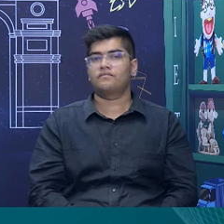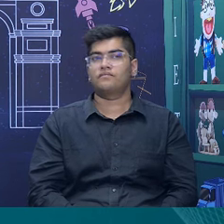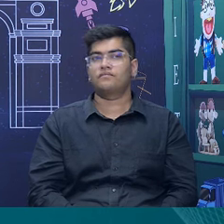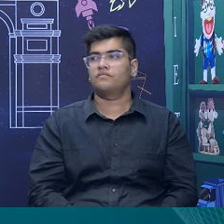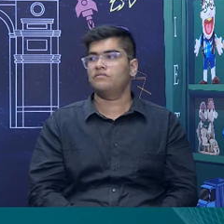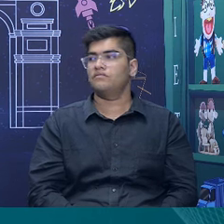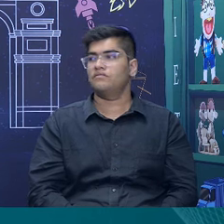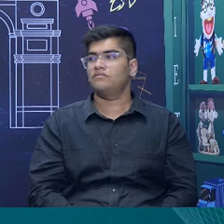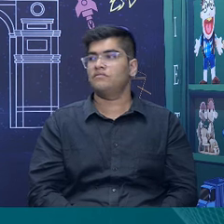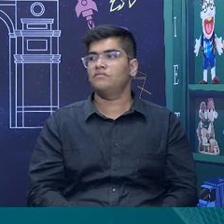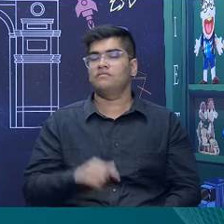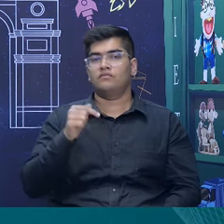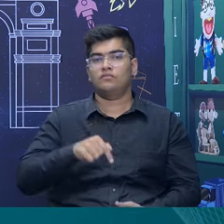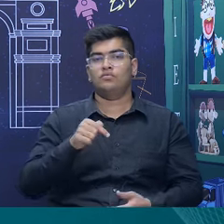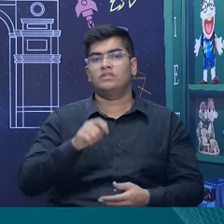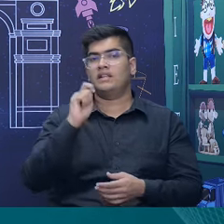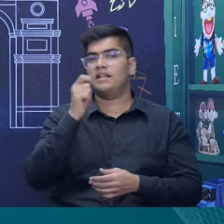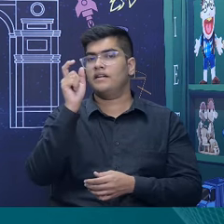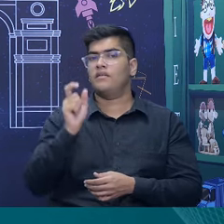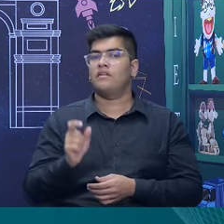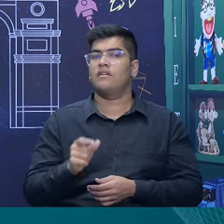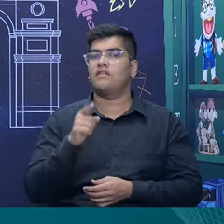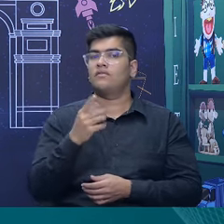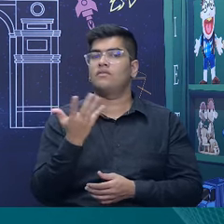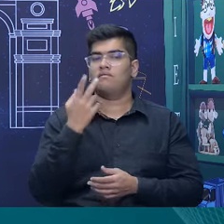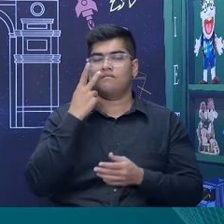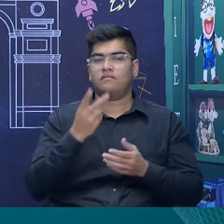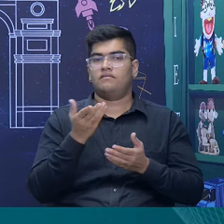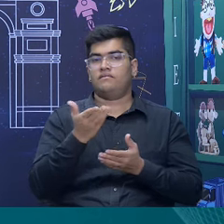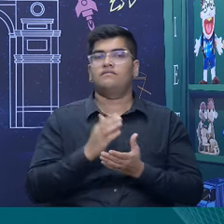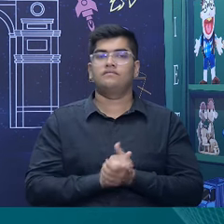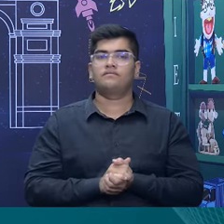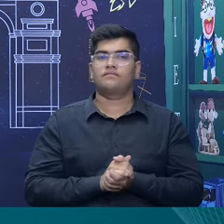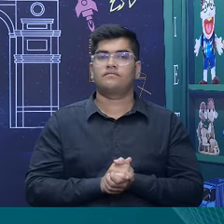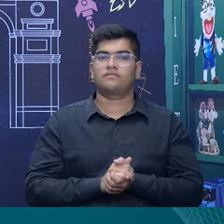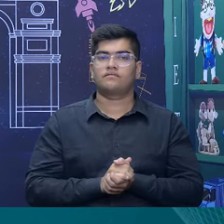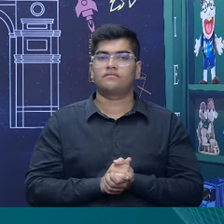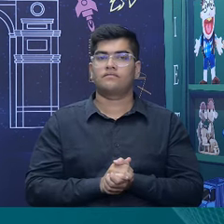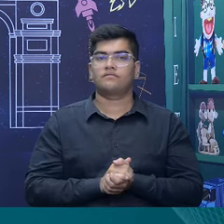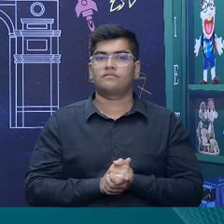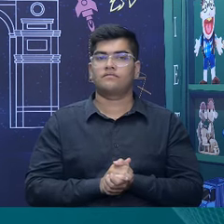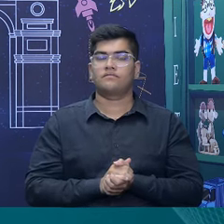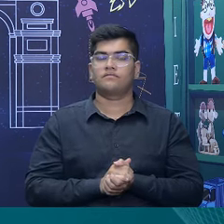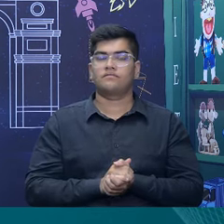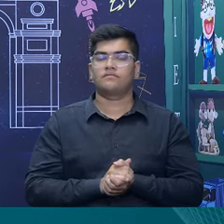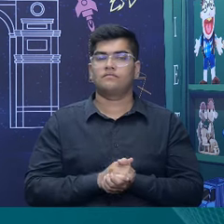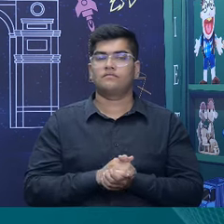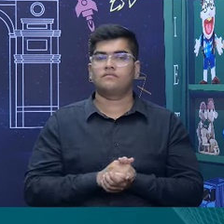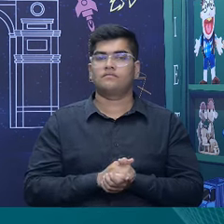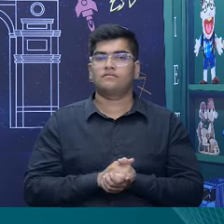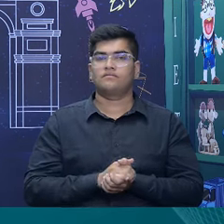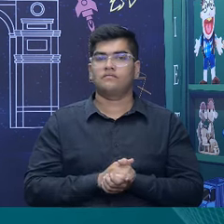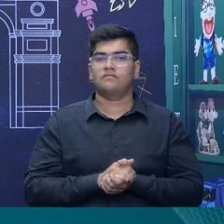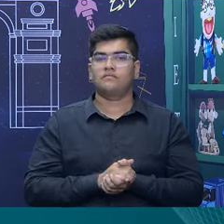के जो कीवर्ड्स है जी बच्चों कीवर्ड्स आपकी स्क्रीन पर भी आप देख रही हैं और इस कीवर्ड को